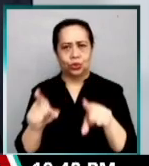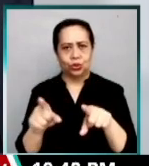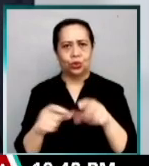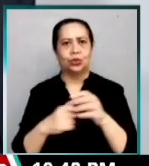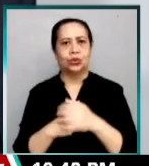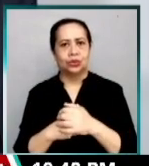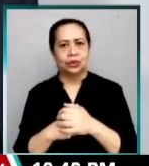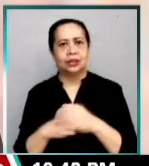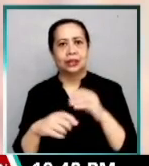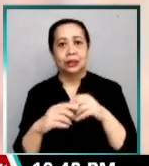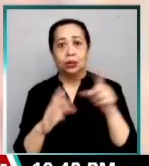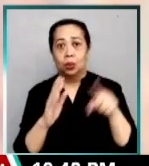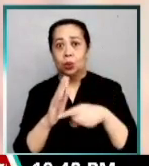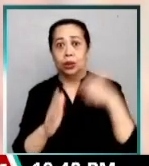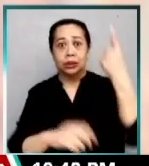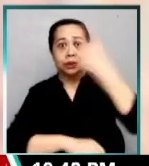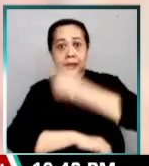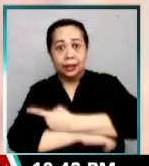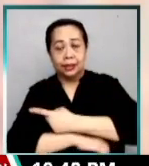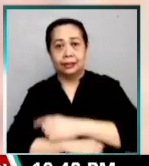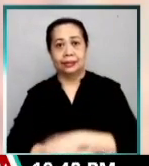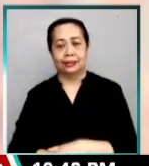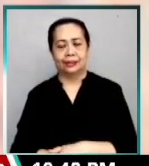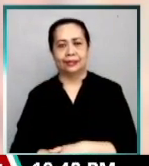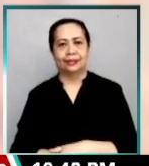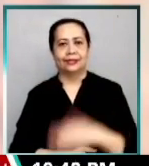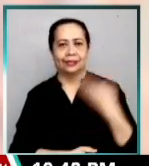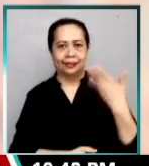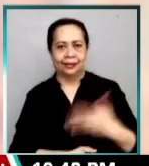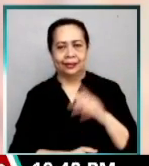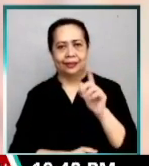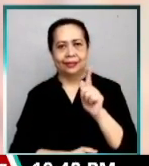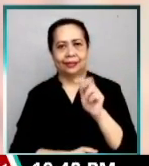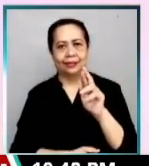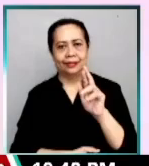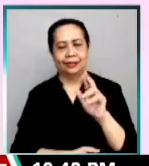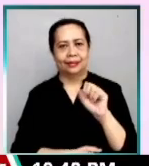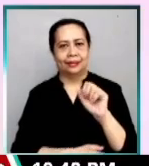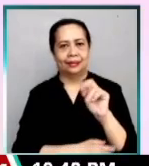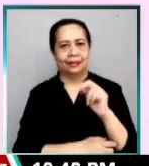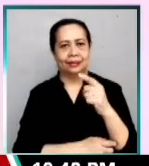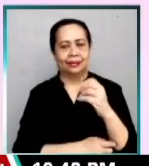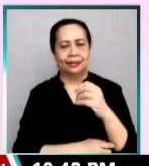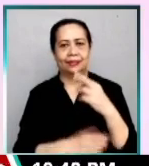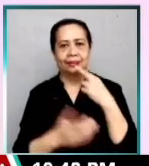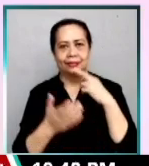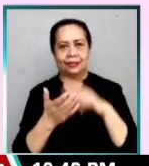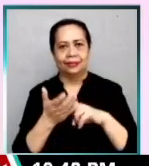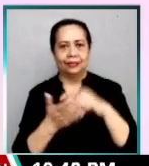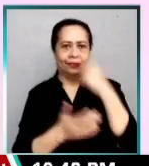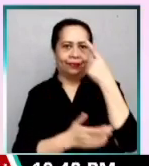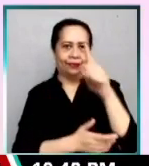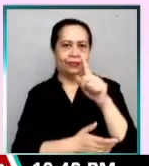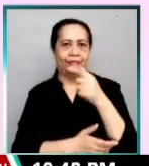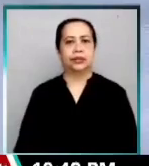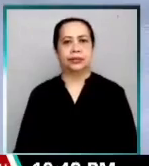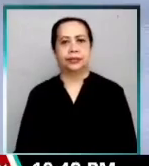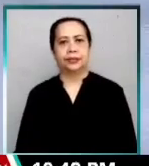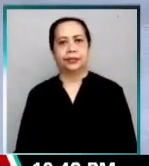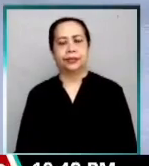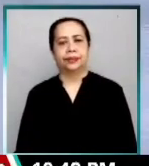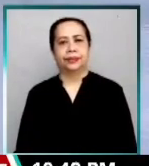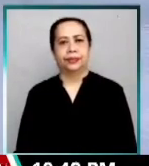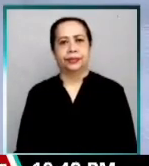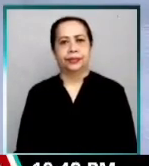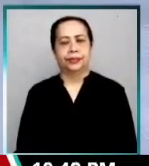a single day. Lars Santiago nagbabalita para sa GMA Integrated News.